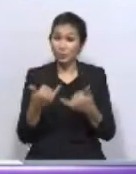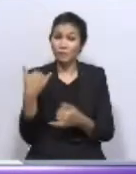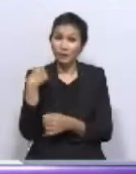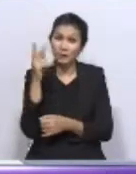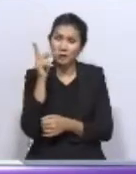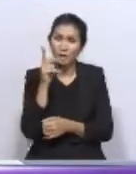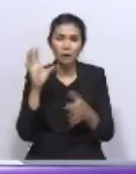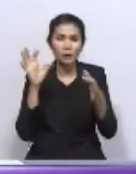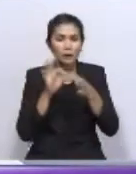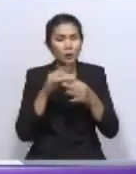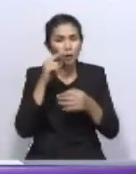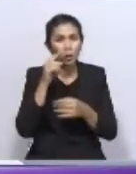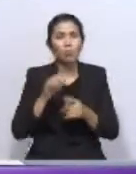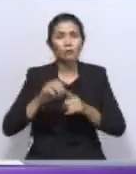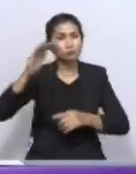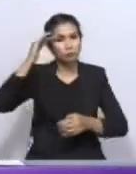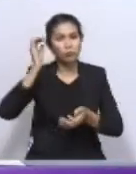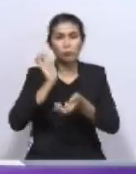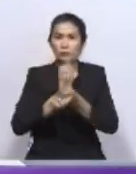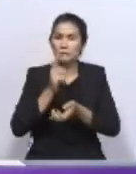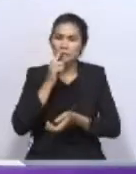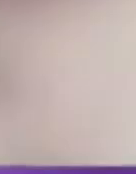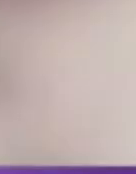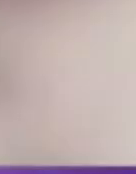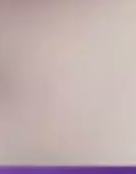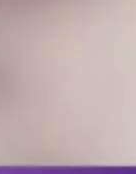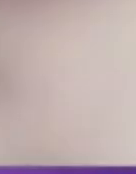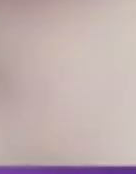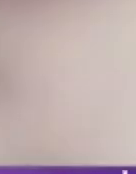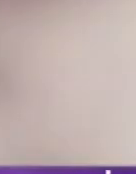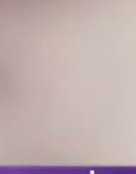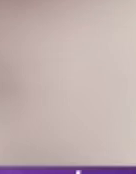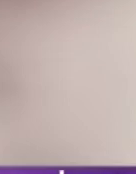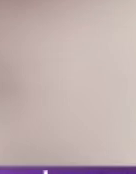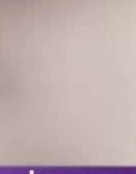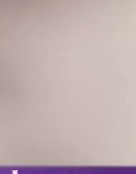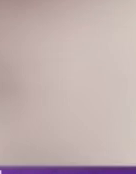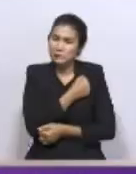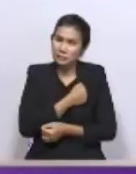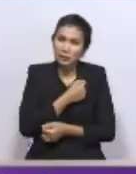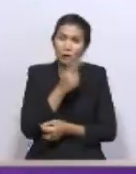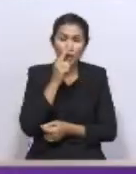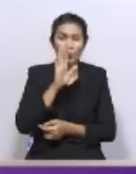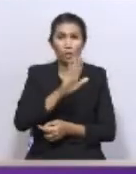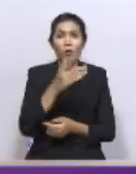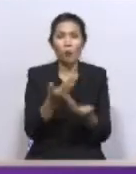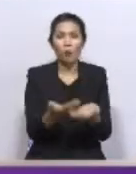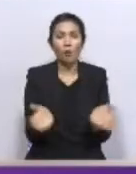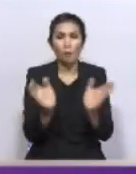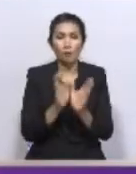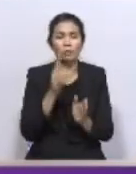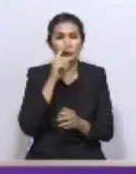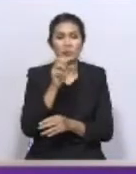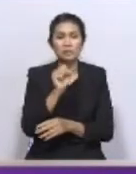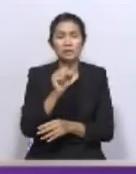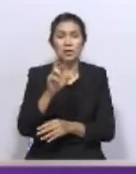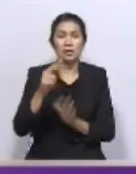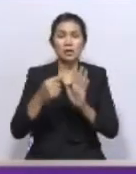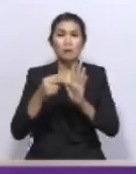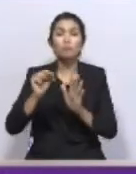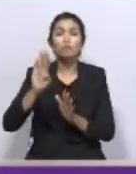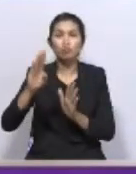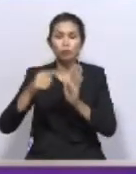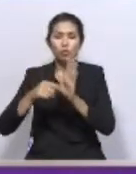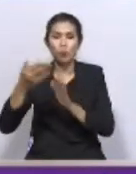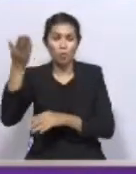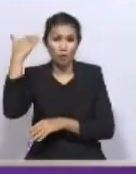วันนี้มีข่าวความสูญเสียในวงการตำรวจนะคะซึ่งทีมข่าว NBT ขอแสดงความเสียใจกับครอบครัวของพลตำรวจเอกชล่างบุญนาคอดีต